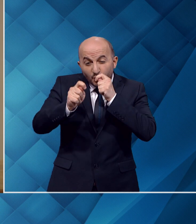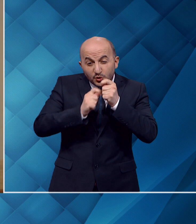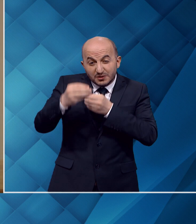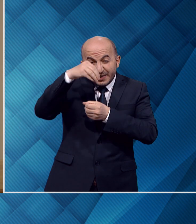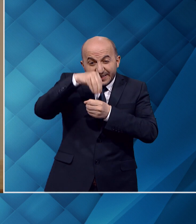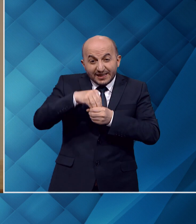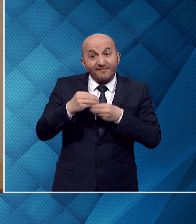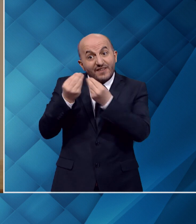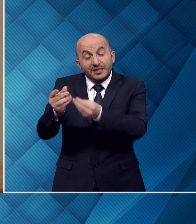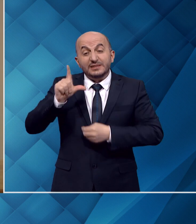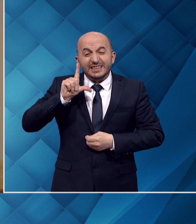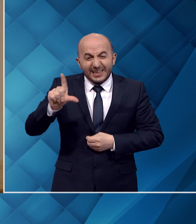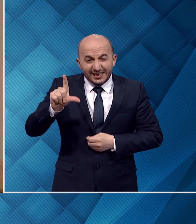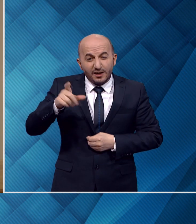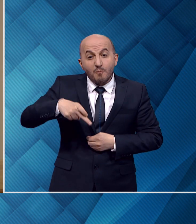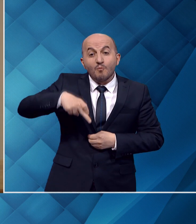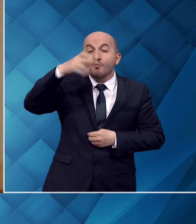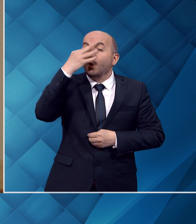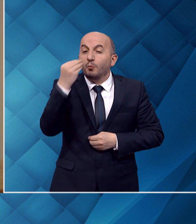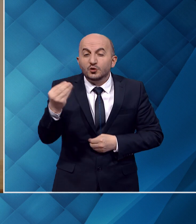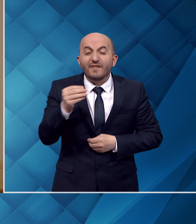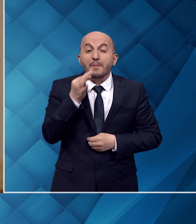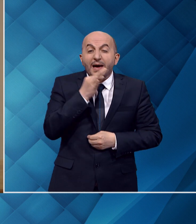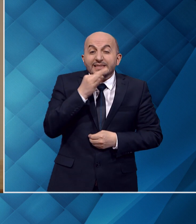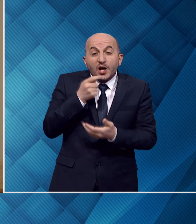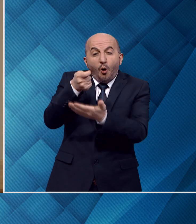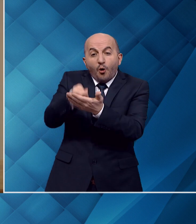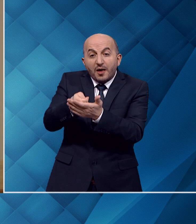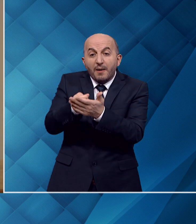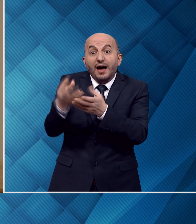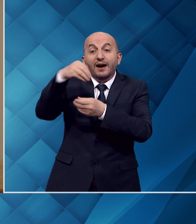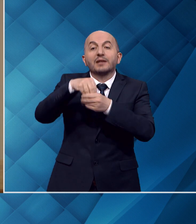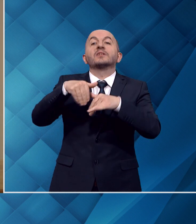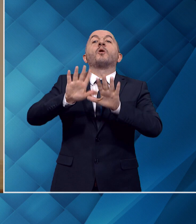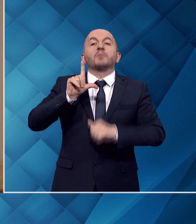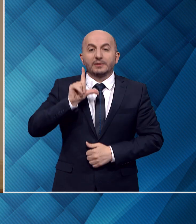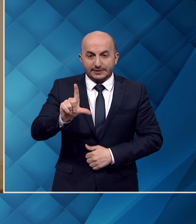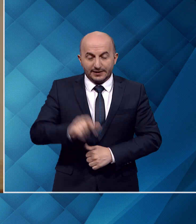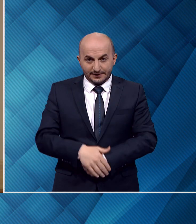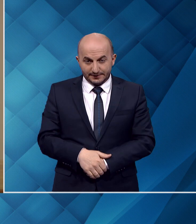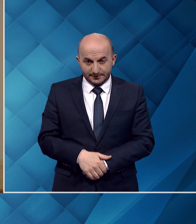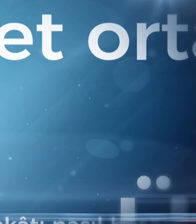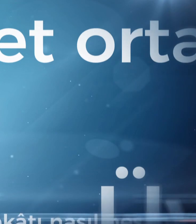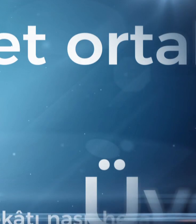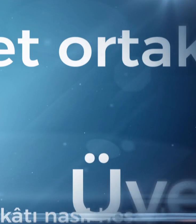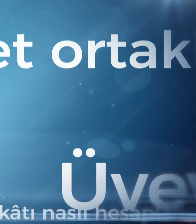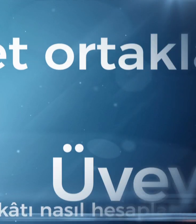sözleşme gereği verilmesi gereken promosyon ve benzeri ödeme kalemlerinden olmaması gerekir.